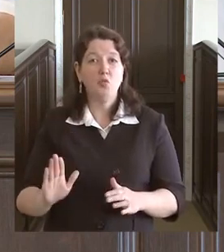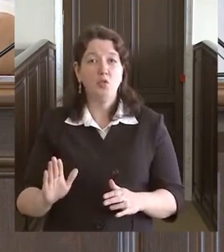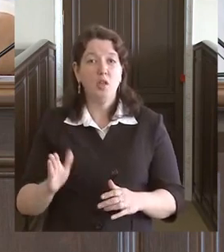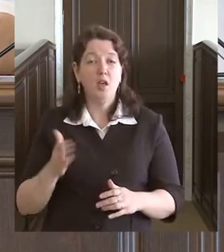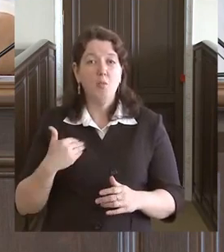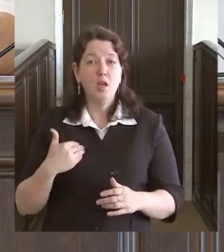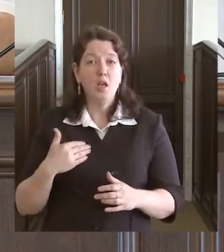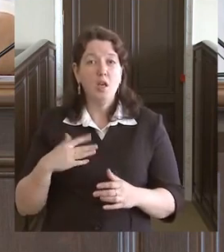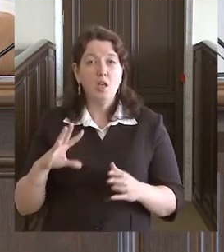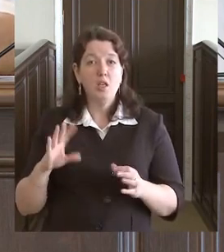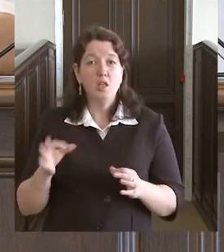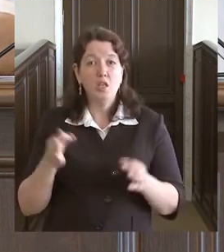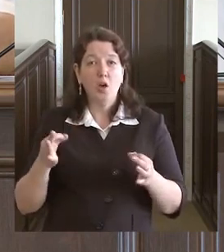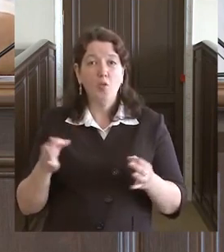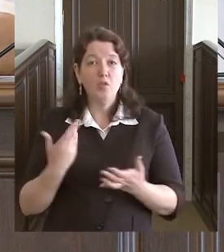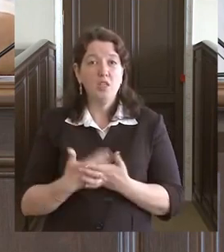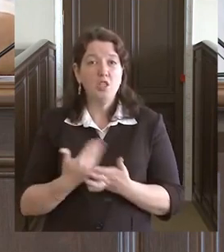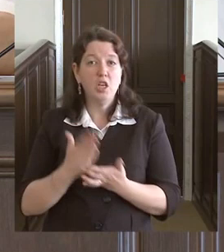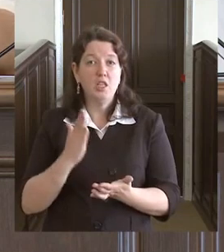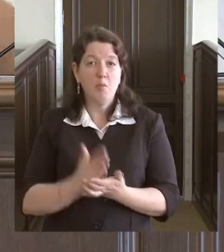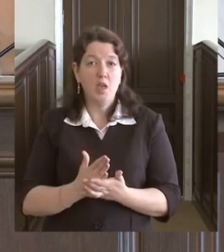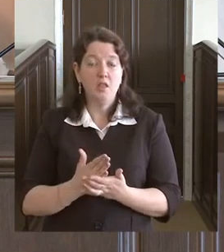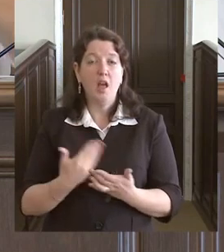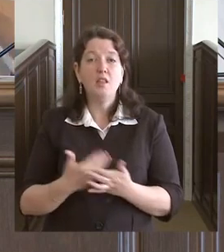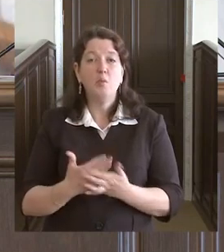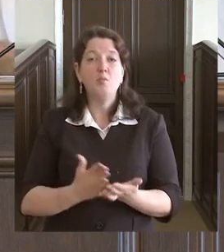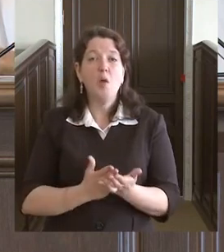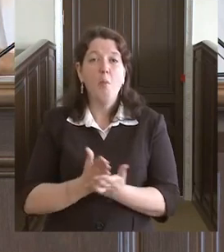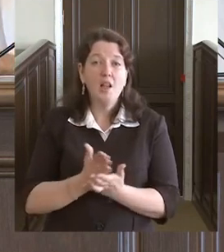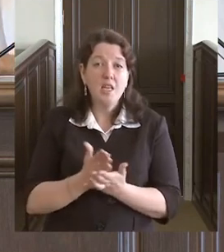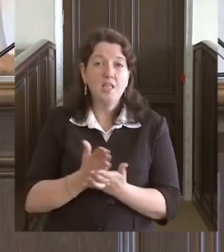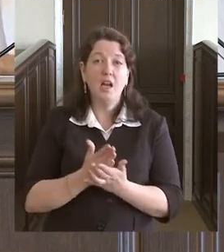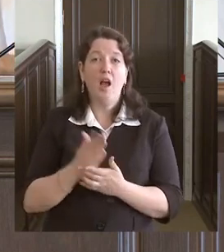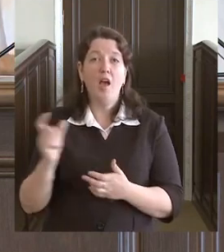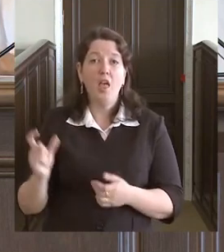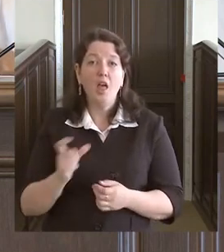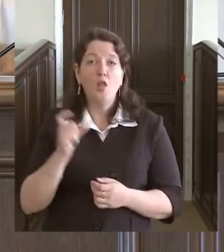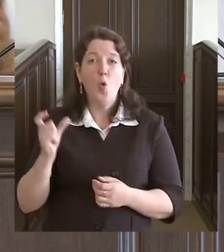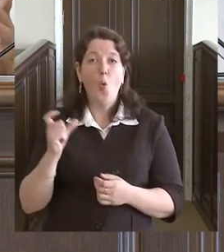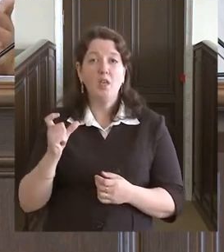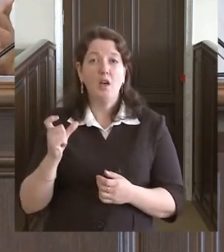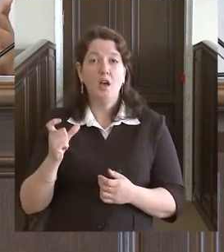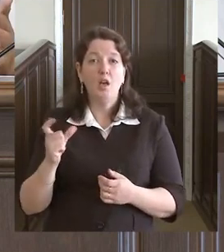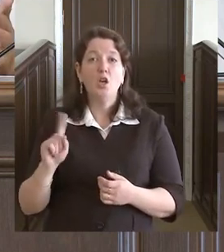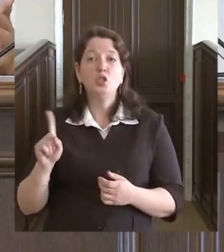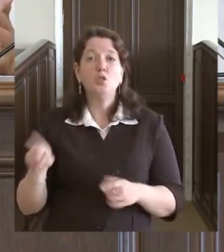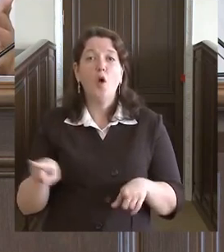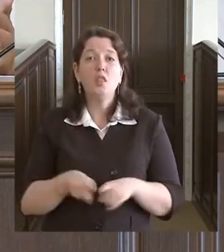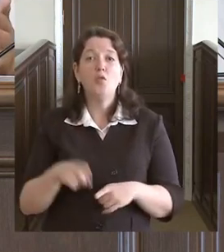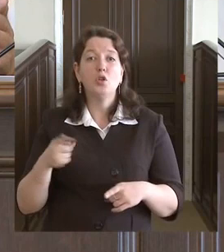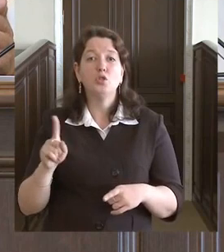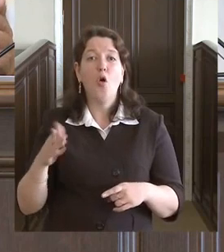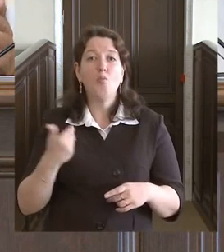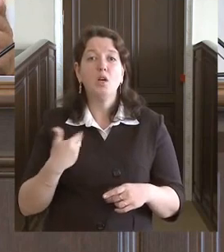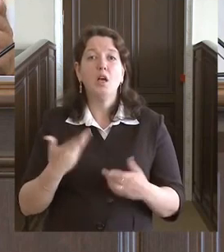не меняет не на одну йоту дело но возьмите хотя политической там жизнь экономическая но правда же ну что от